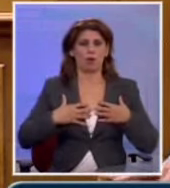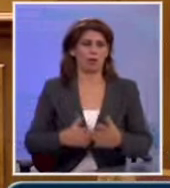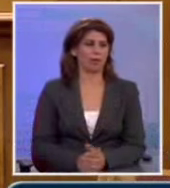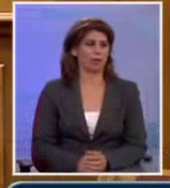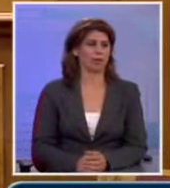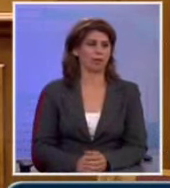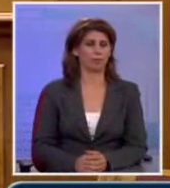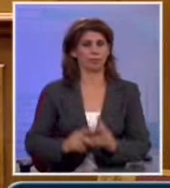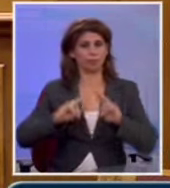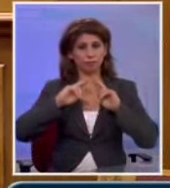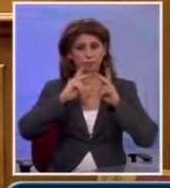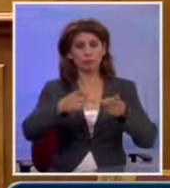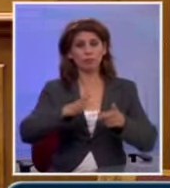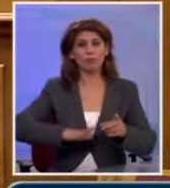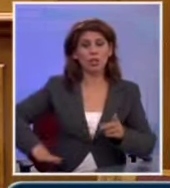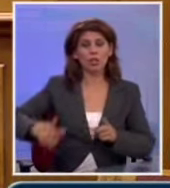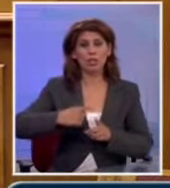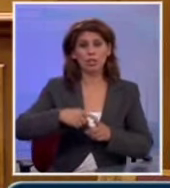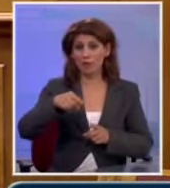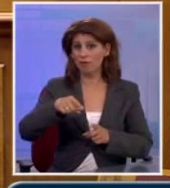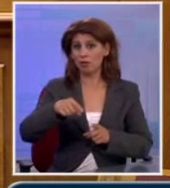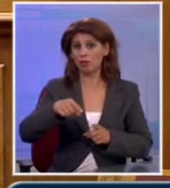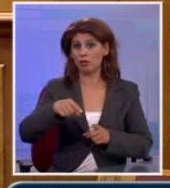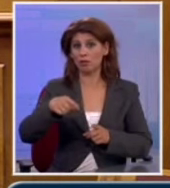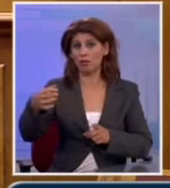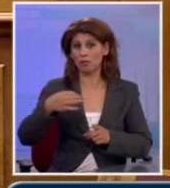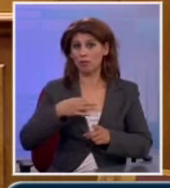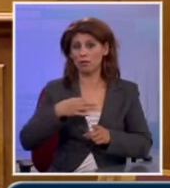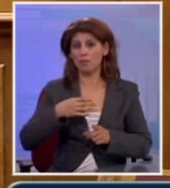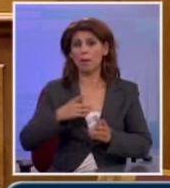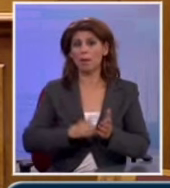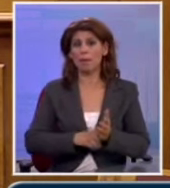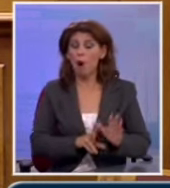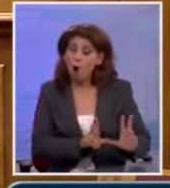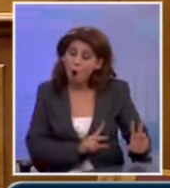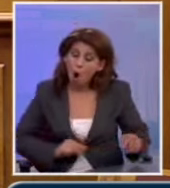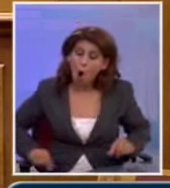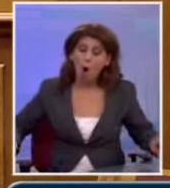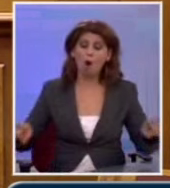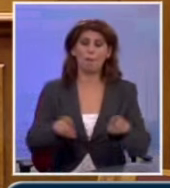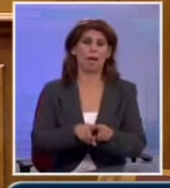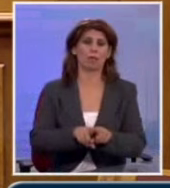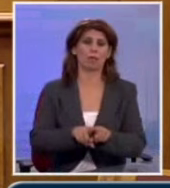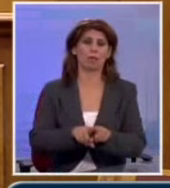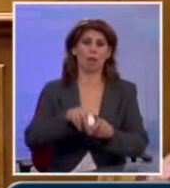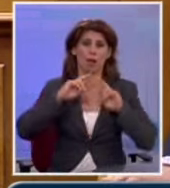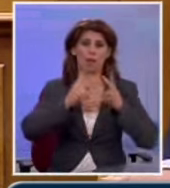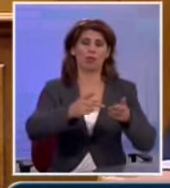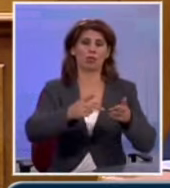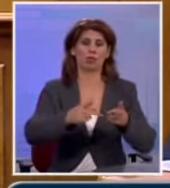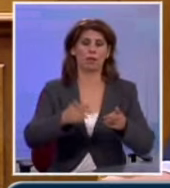Και η απάντηση του ελληνικού λαού σε αυτή την επιλογή πρέπει να είναι πάνδυμη. Κυρίες και κύριοι